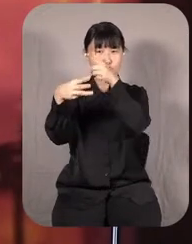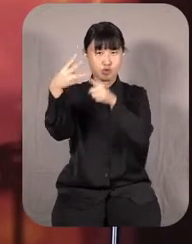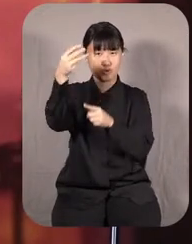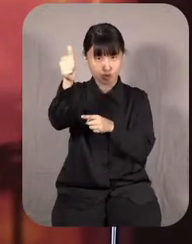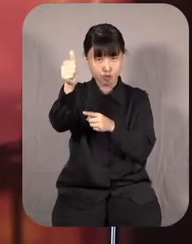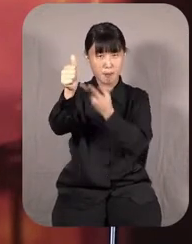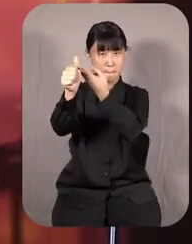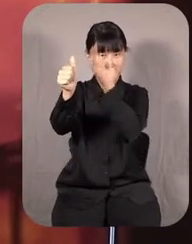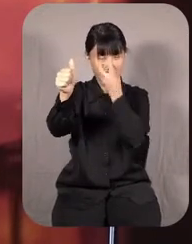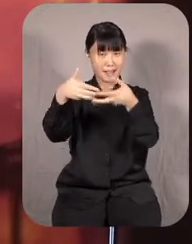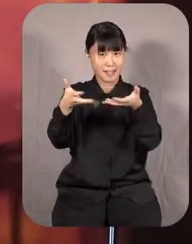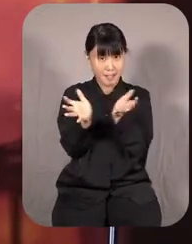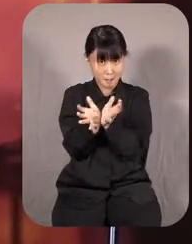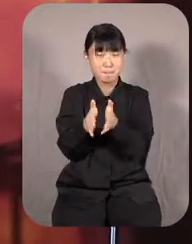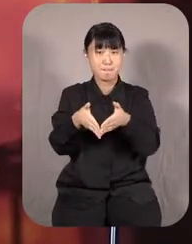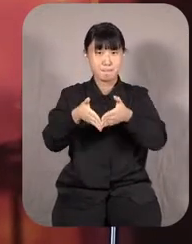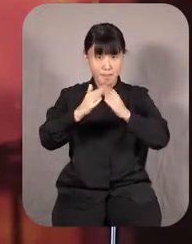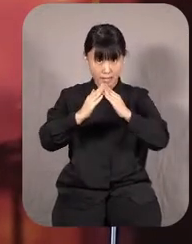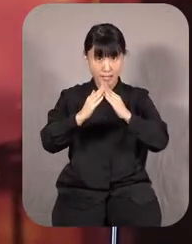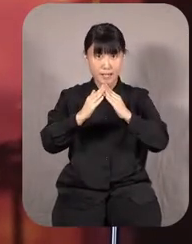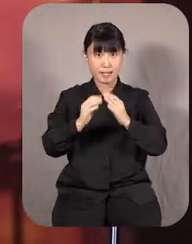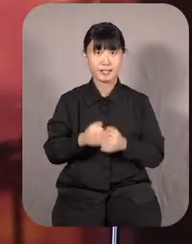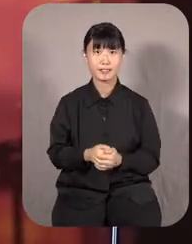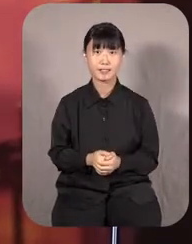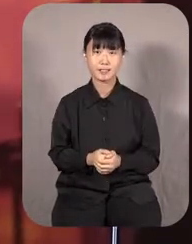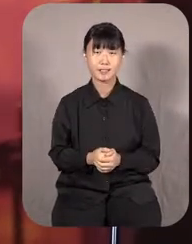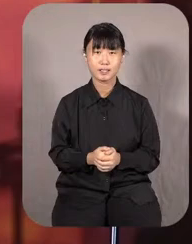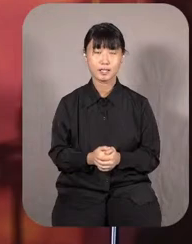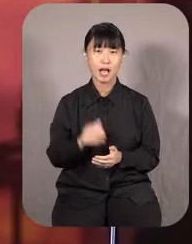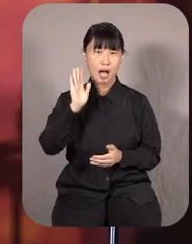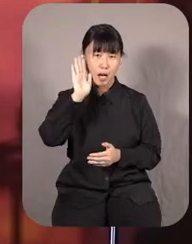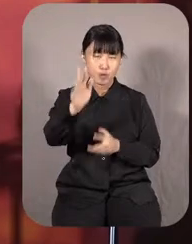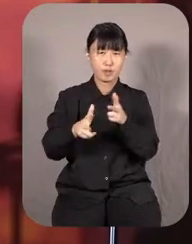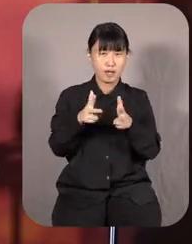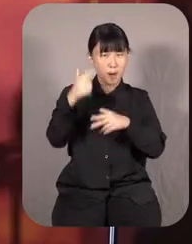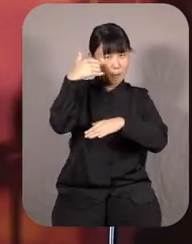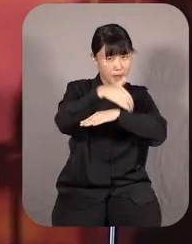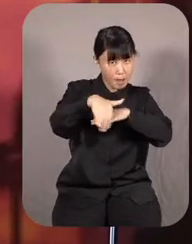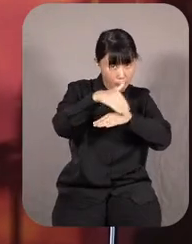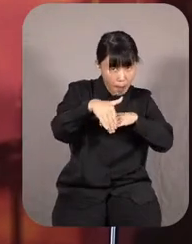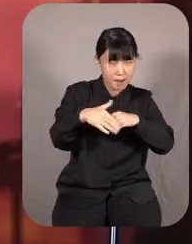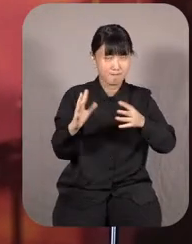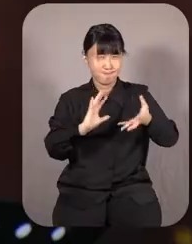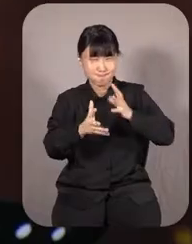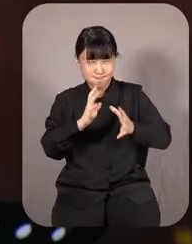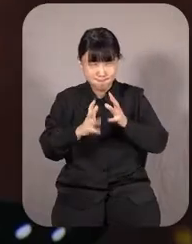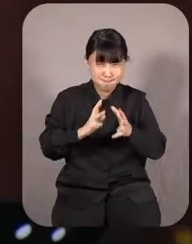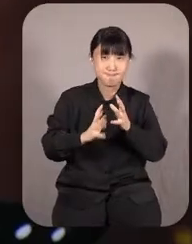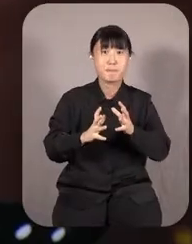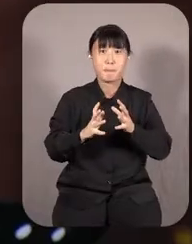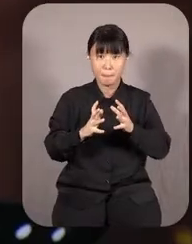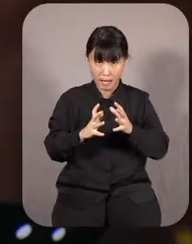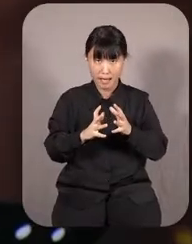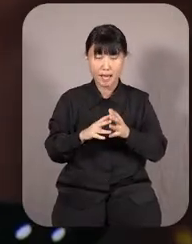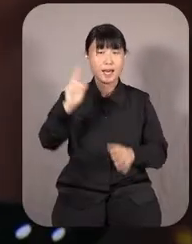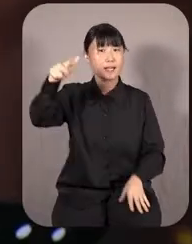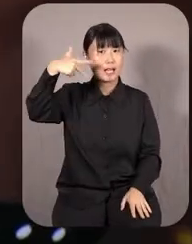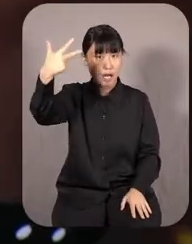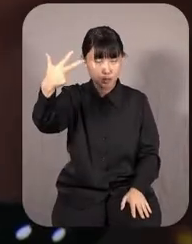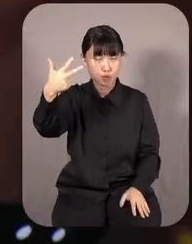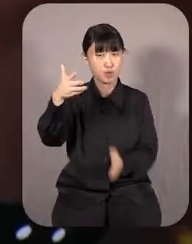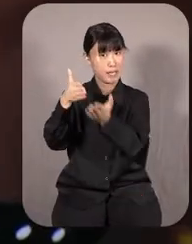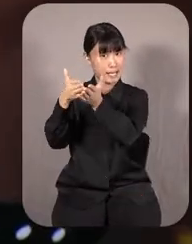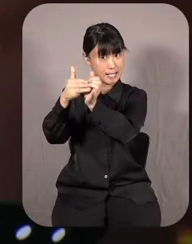진행했고 탄핵을 위한 태세와 사업계획을 논의 확정했습니다. 다음 주 기자회견을 통해서 윤석열